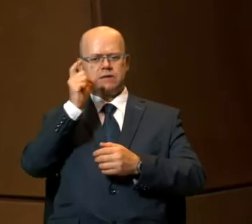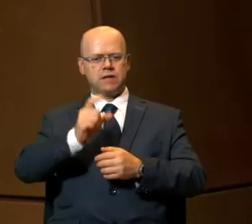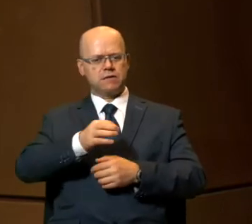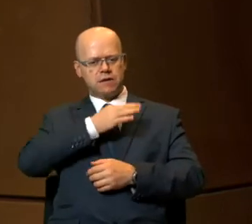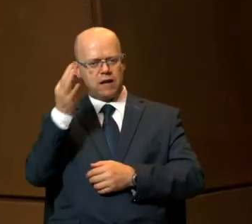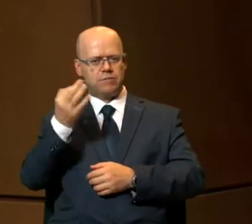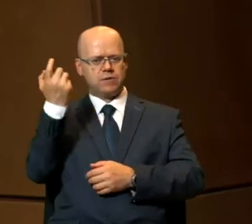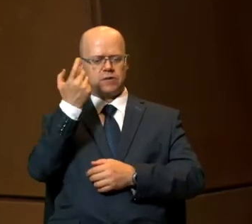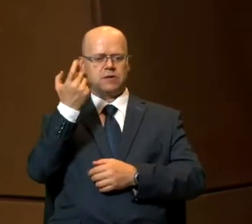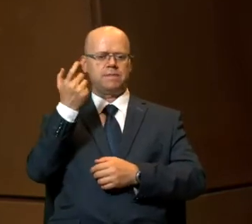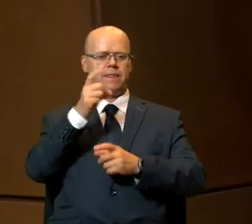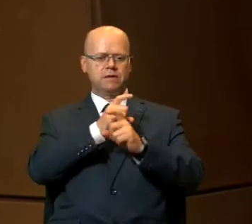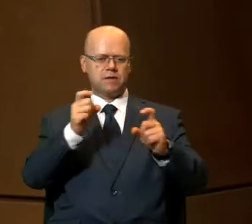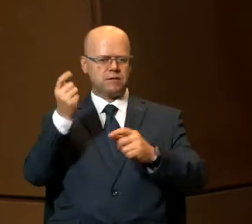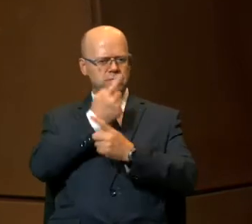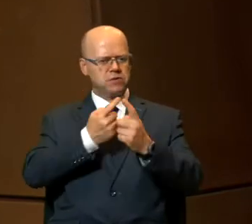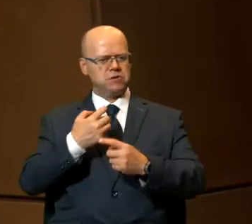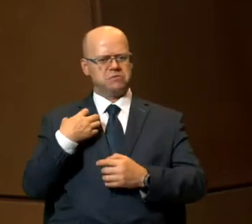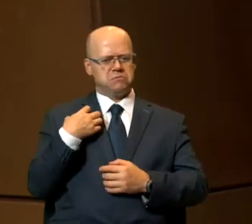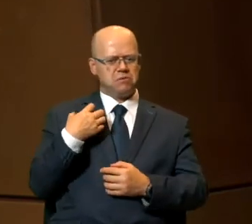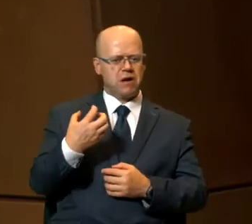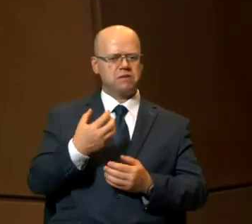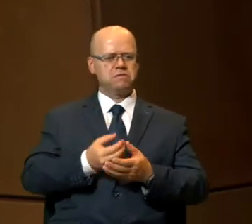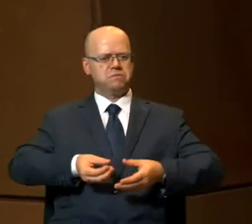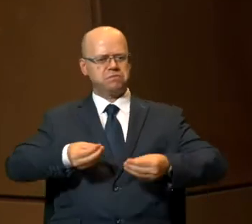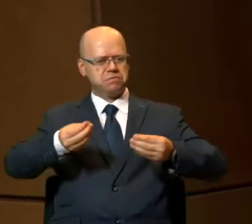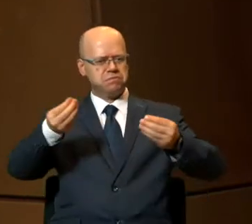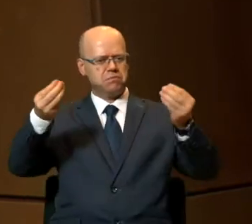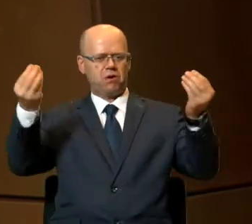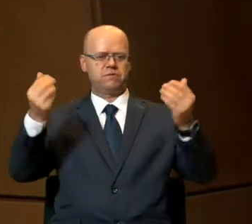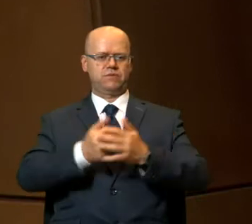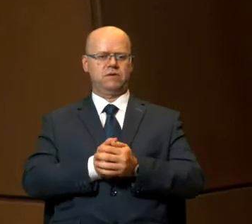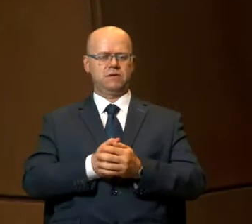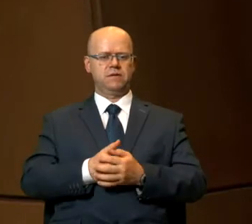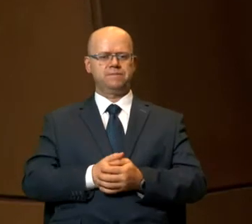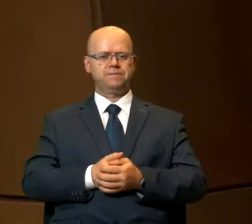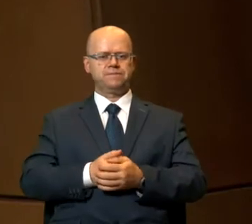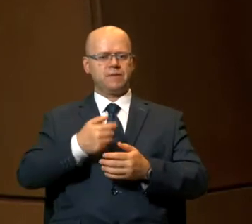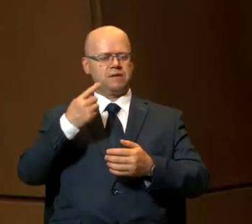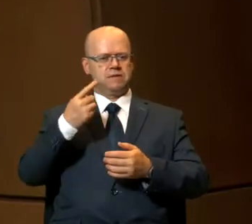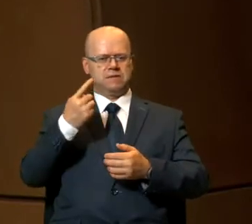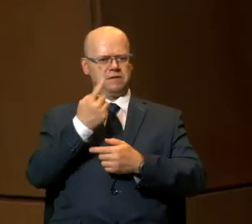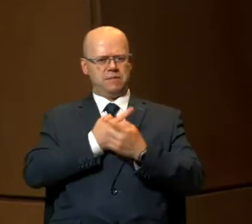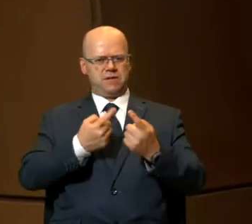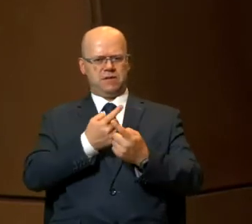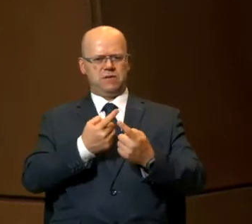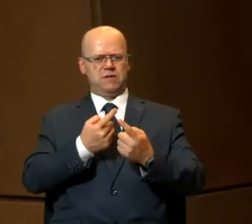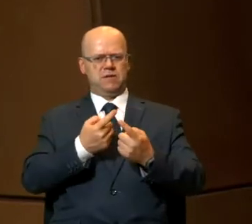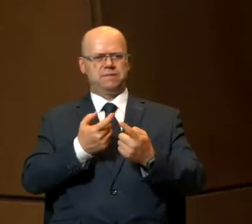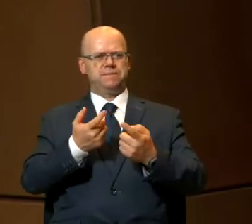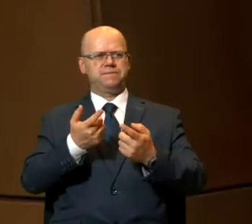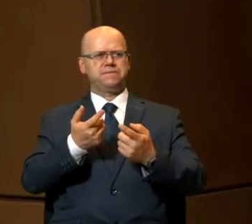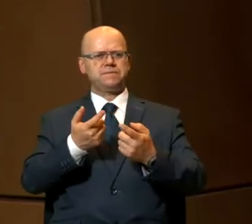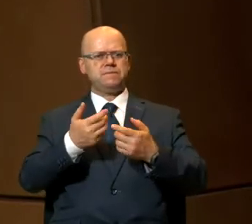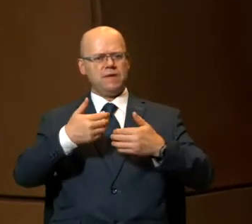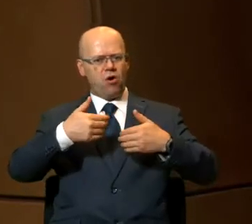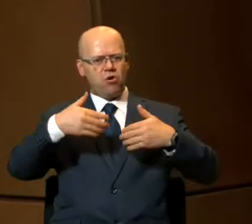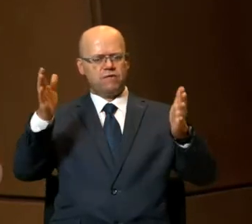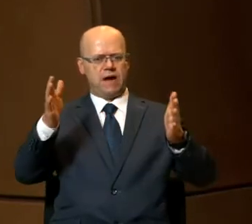o dobrobycie, był bardzo bogatym miastem, nie był przekonany do otwartości